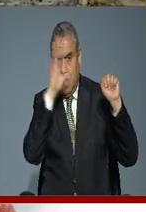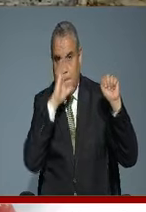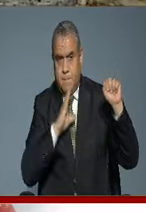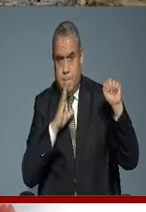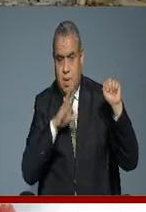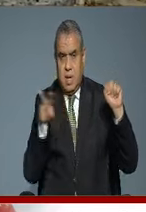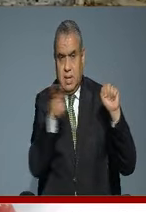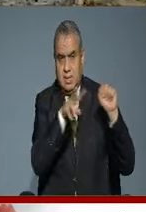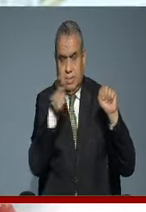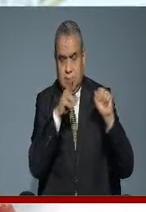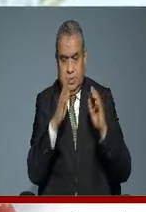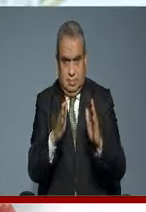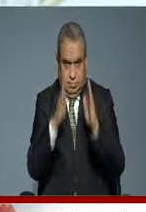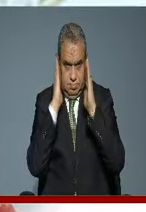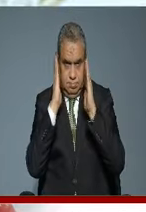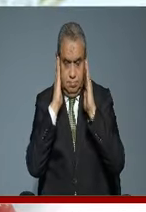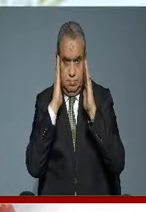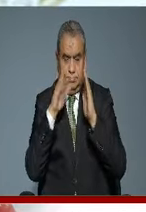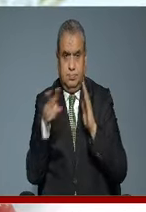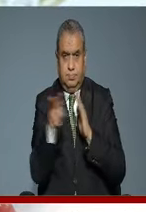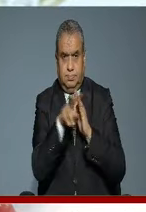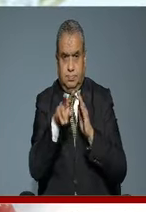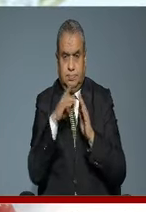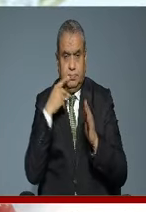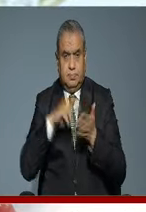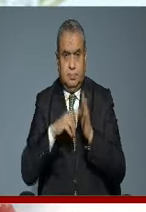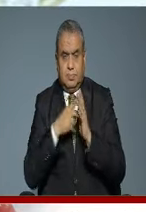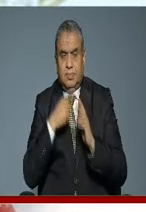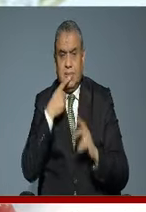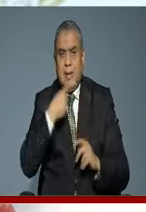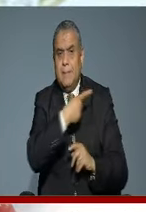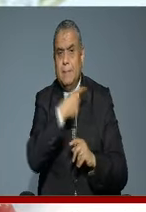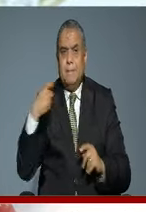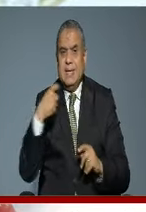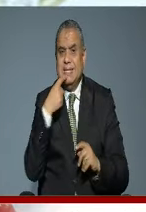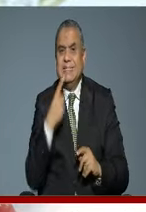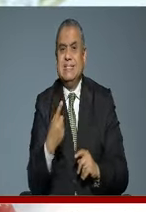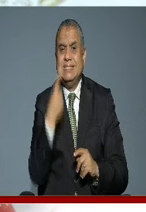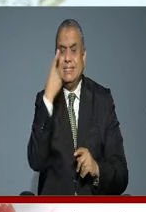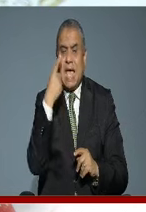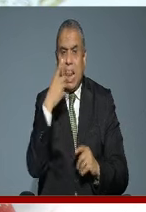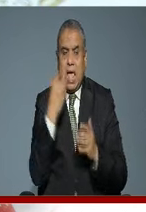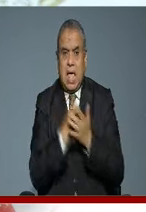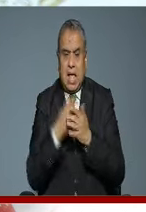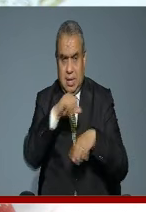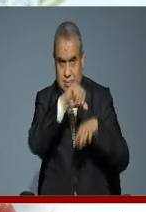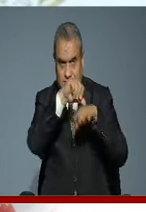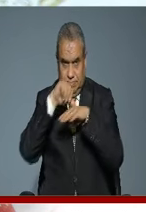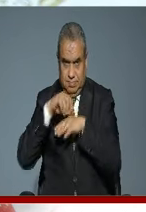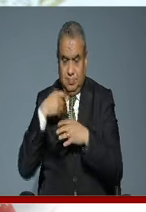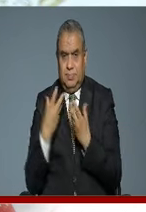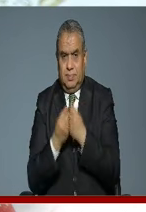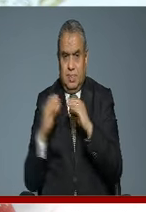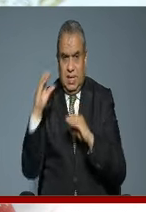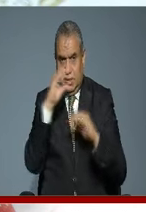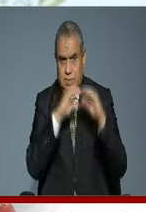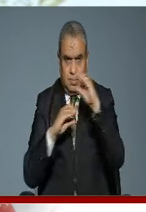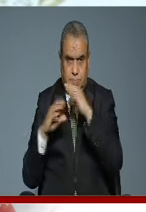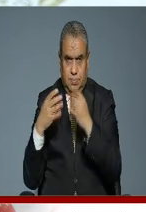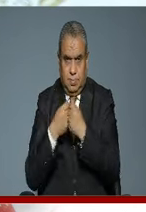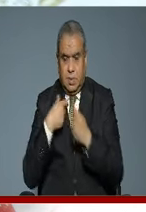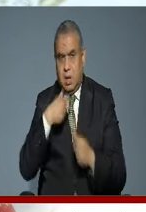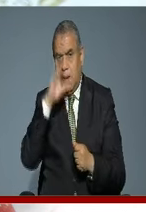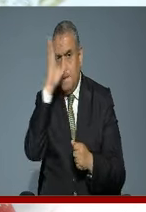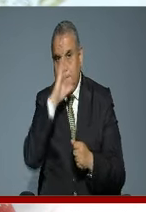الثنائية اللي يعني بمناسبة مرور 100 سنة هذه الزيارة على العلاقات الدبلوماسية بين البرازيل